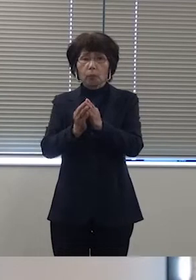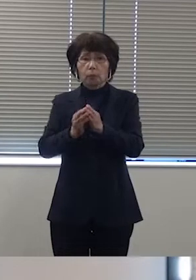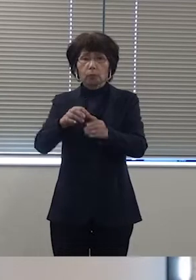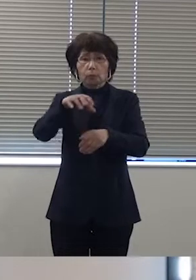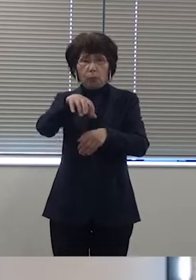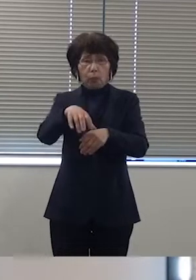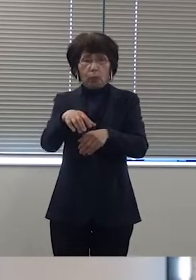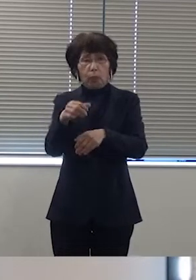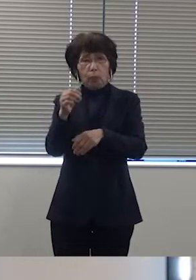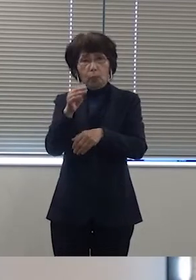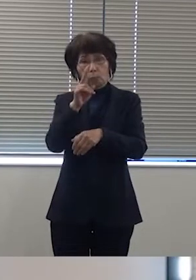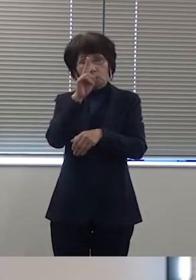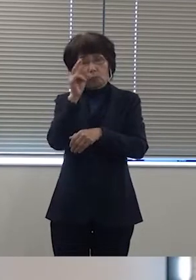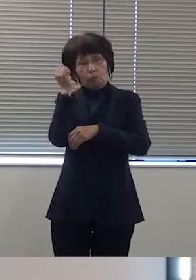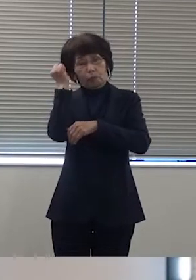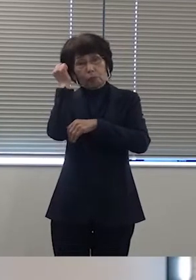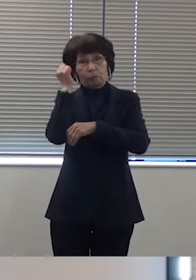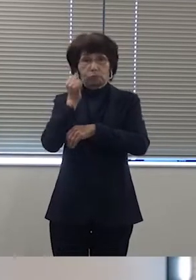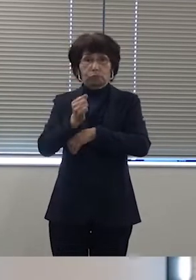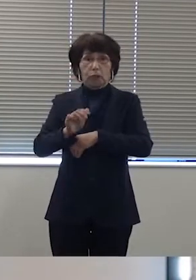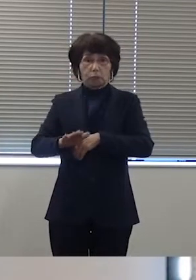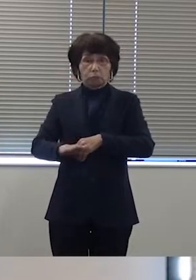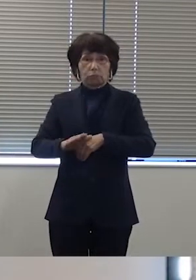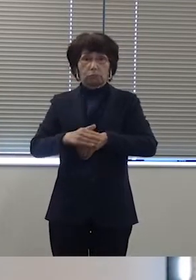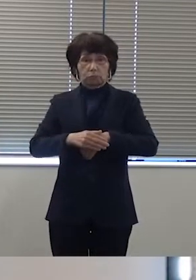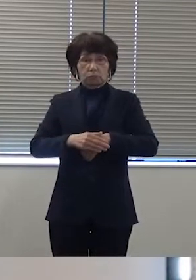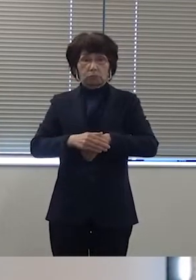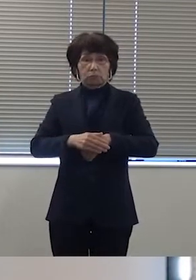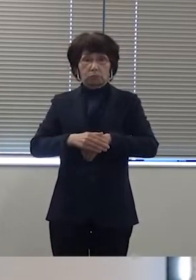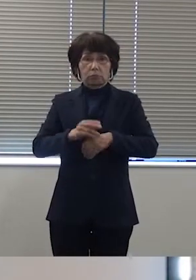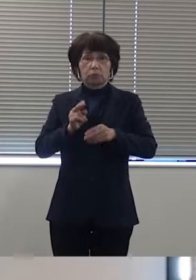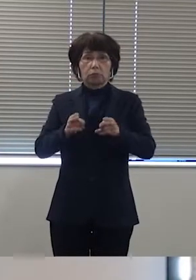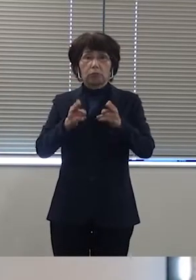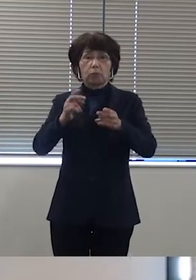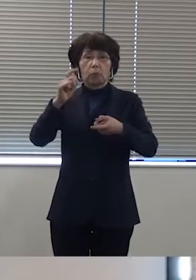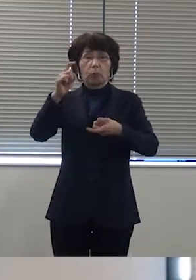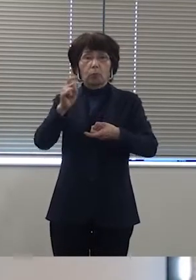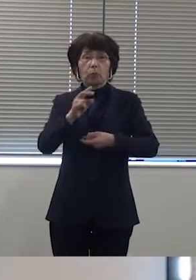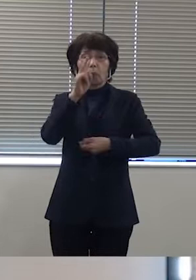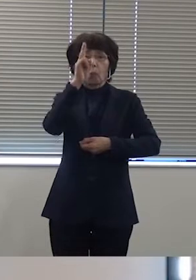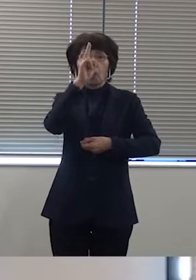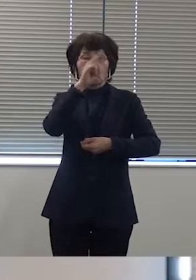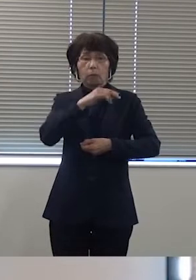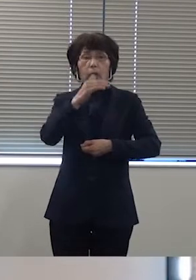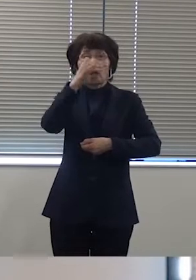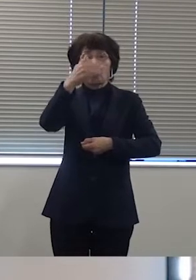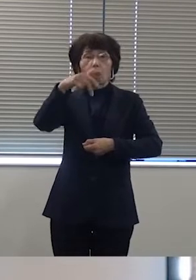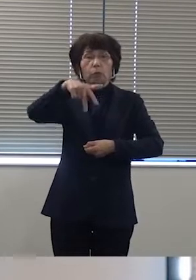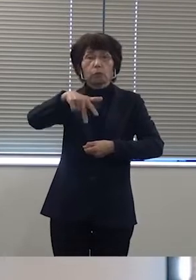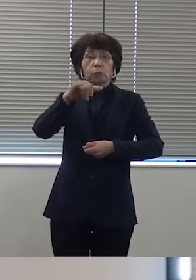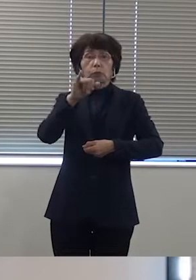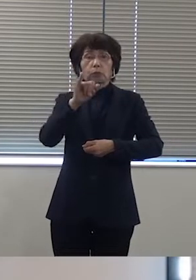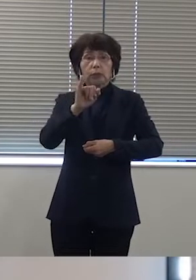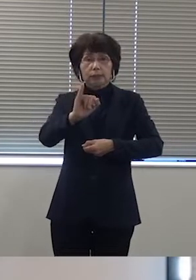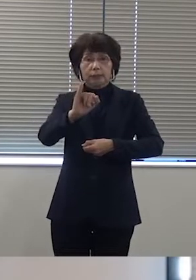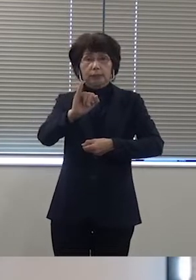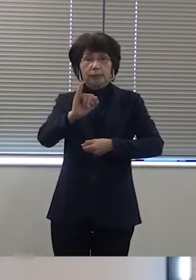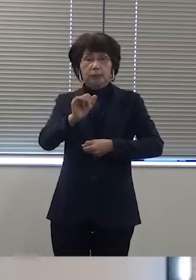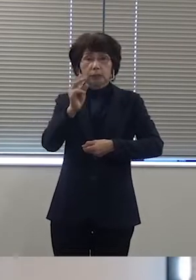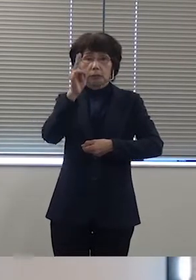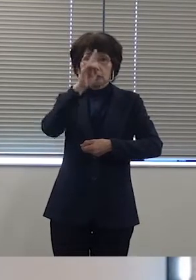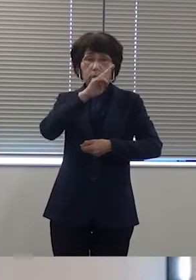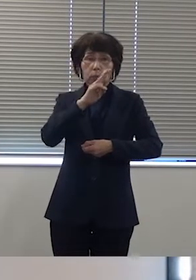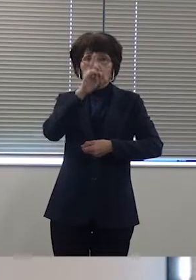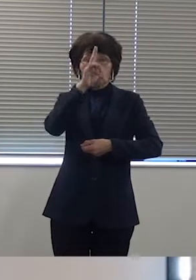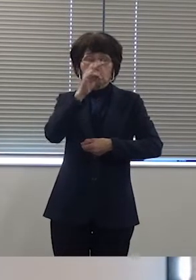ので、専門用語では午後の睡眠と書いて午睡と言いますが、お昼寝です。で、うつ伏